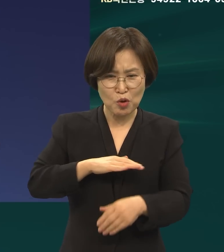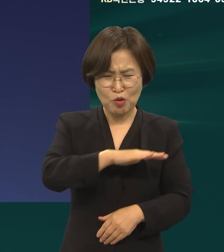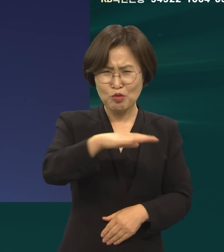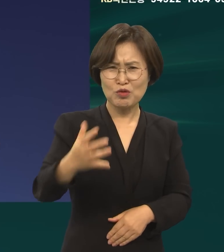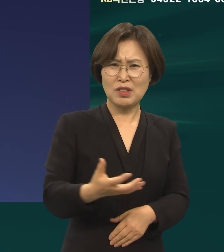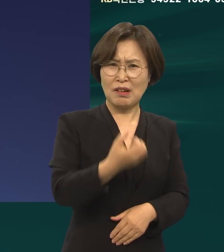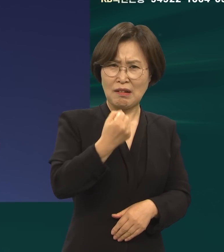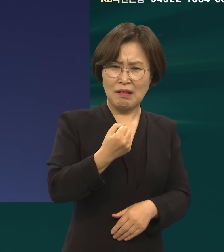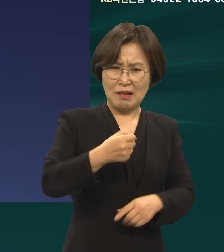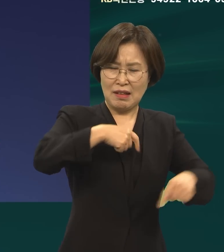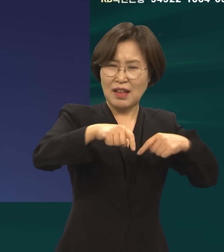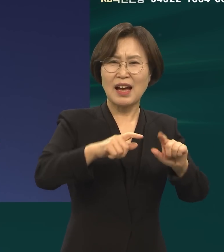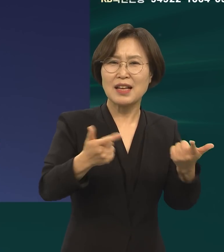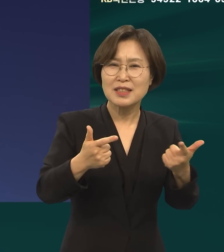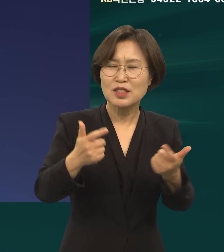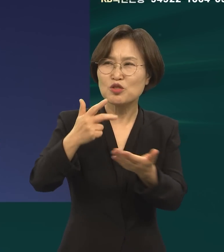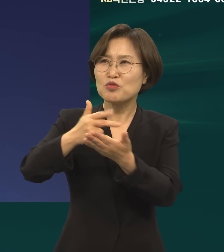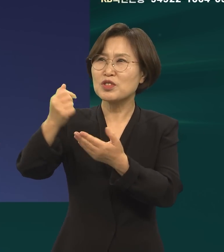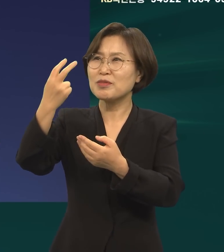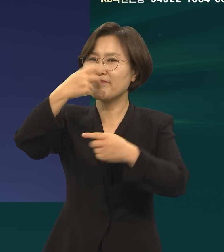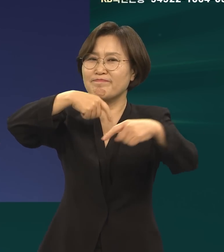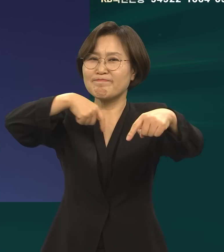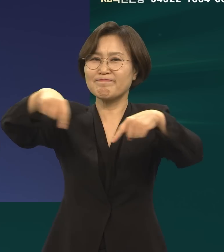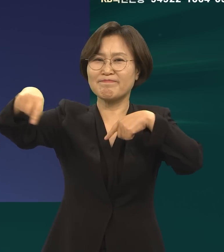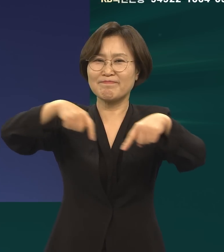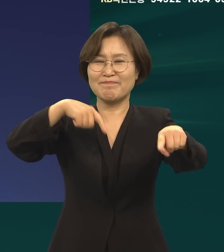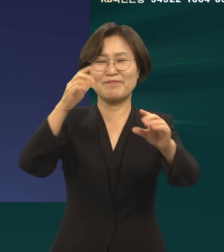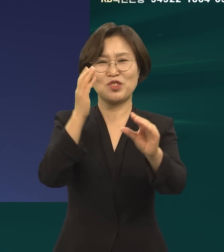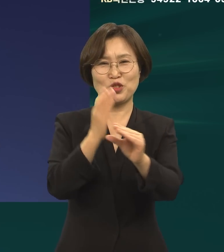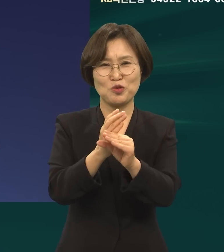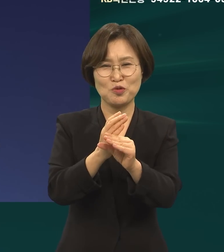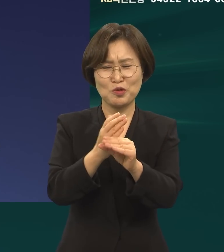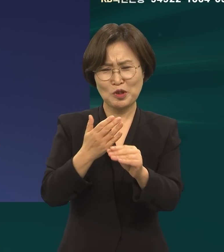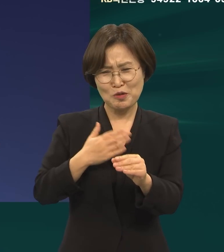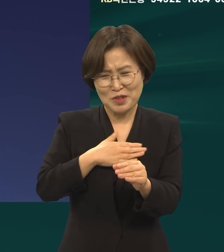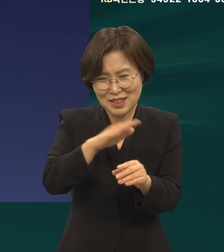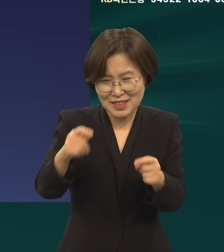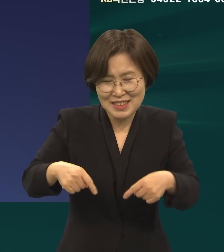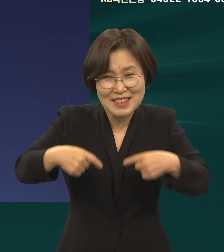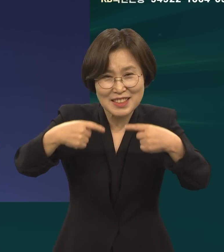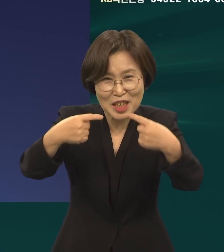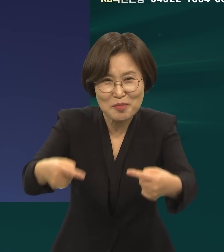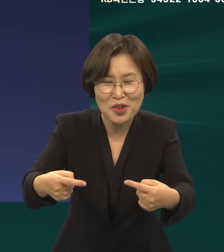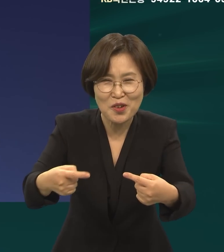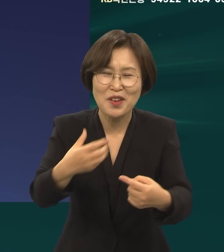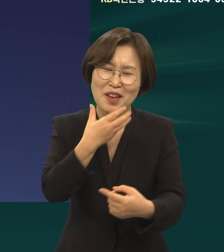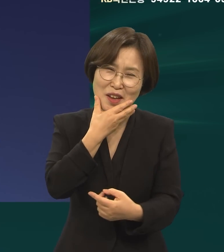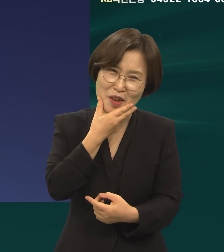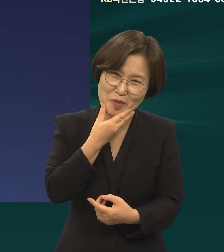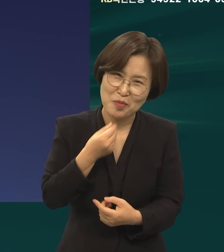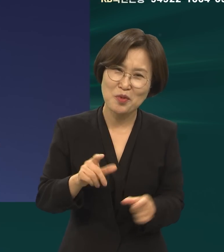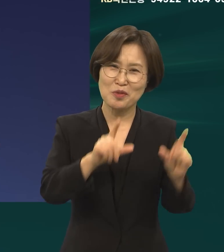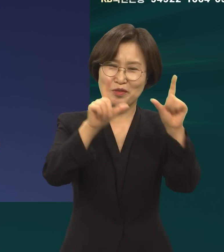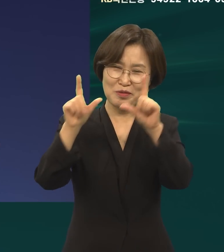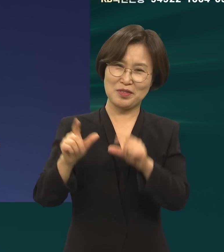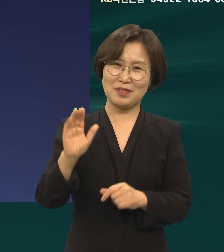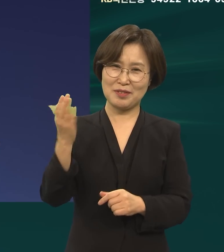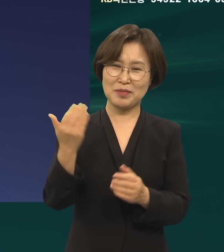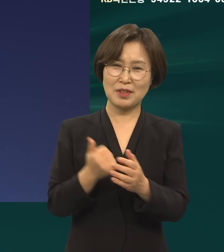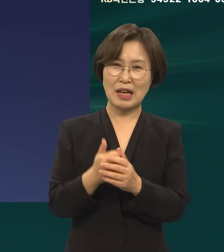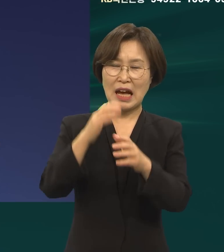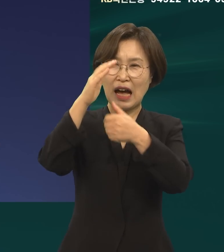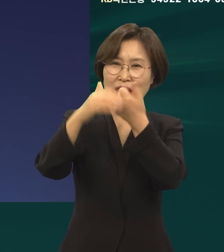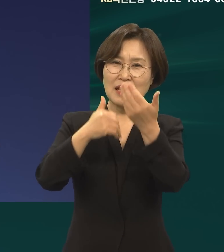아닙니다. 주님이 주도하고 계십니다. 거기에 우리는 참여하는, 복을 누리는 것뿐입니다. 아멘. 하나님의